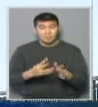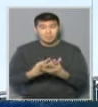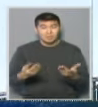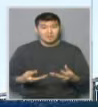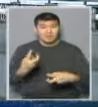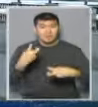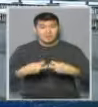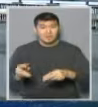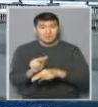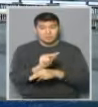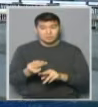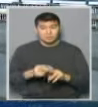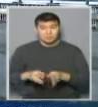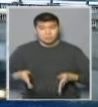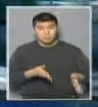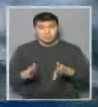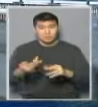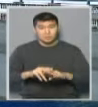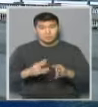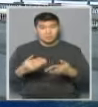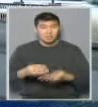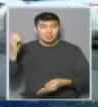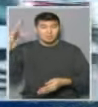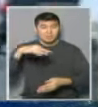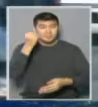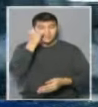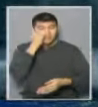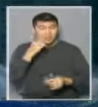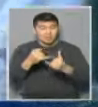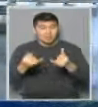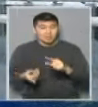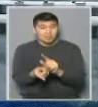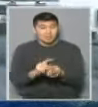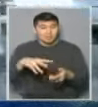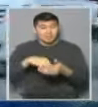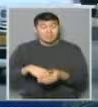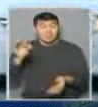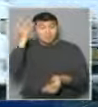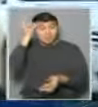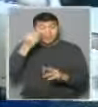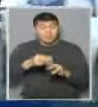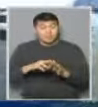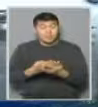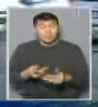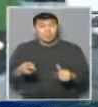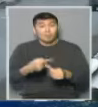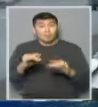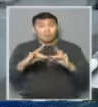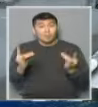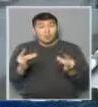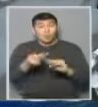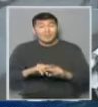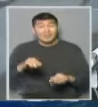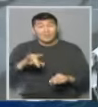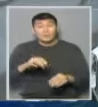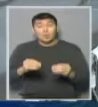кіреберістері асфальттанып, кіреберіс жолдарындағы сыртқы жарықтанудың тозған кабельдер ауыстырылды. Еске сала кетейік, аталмыш автокөлік көпірі